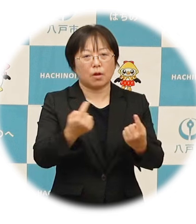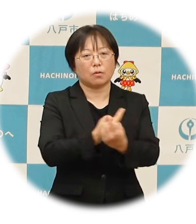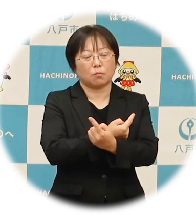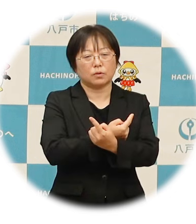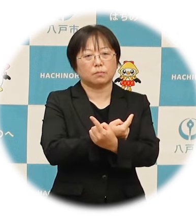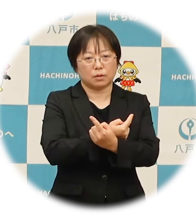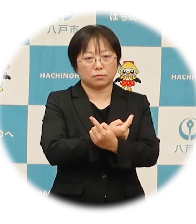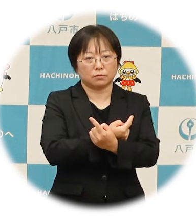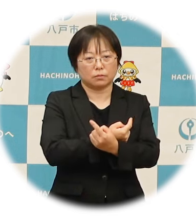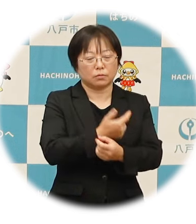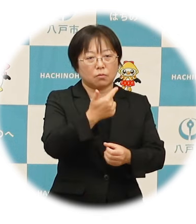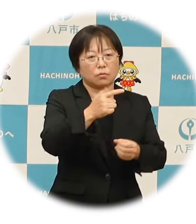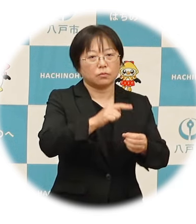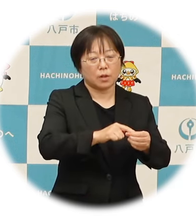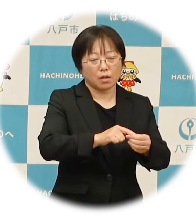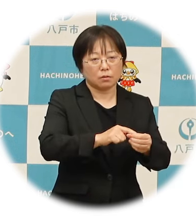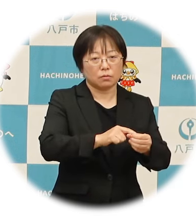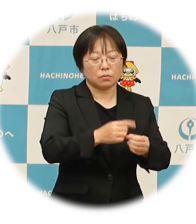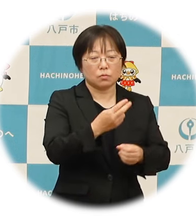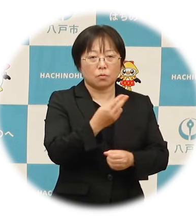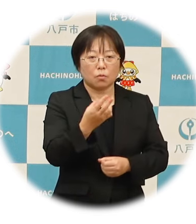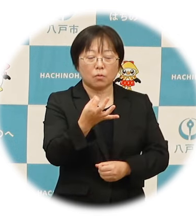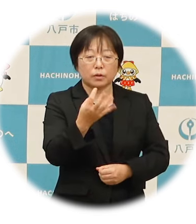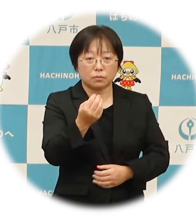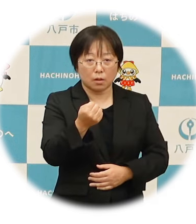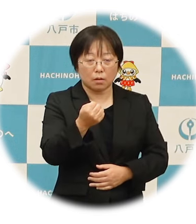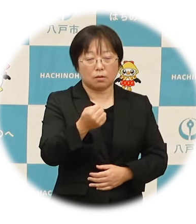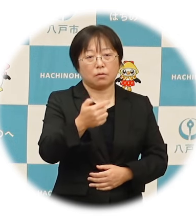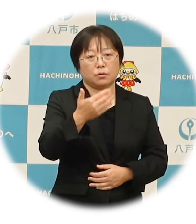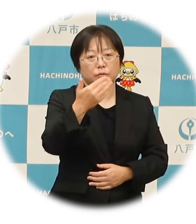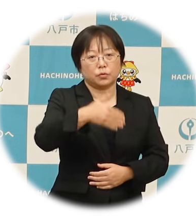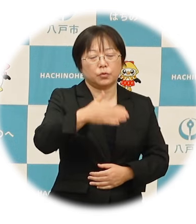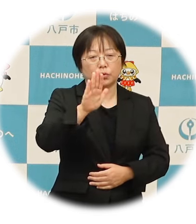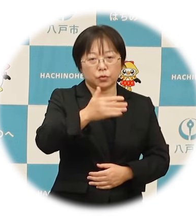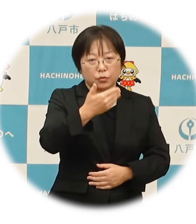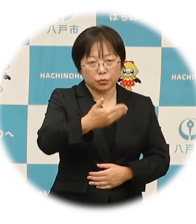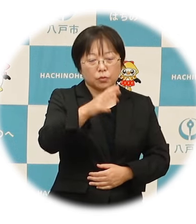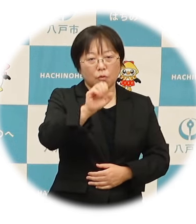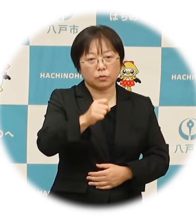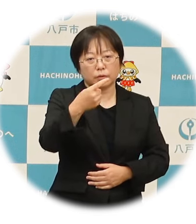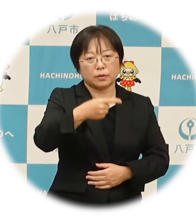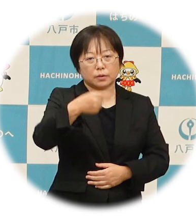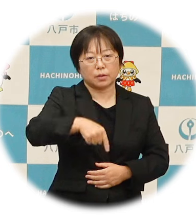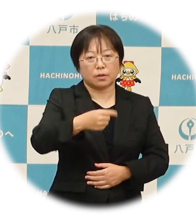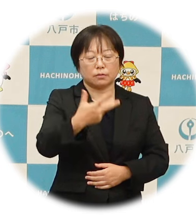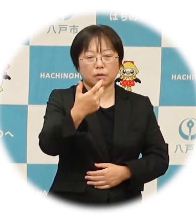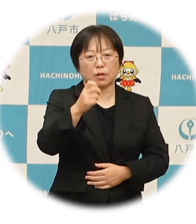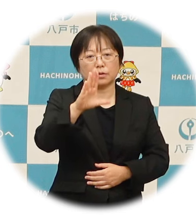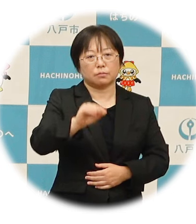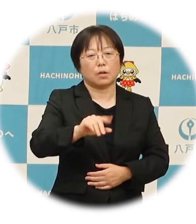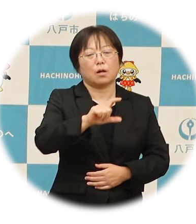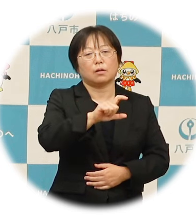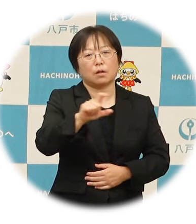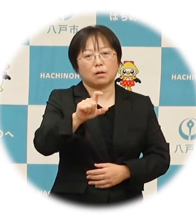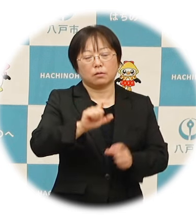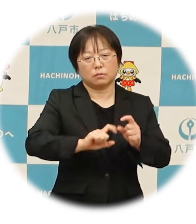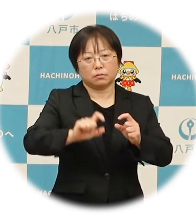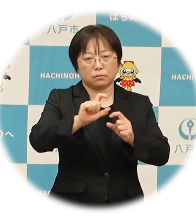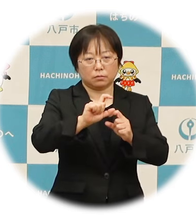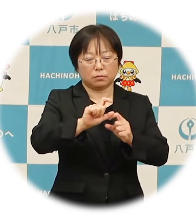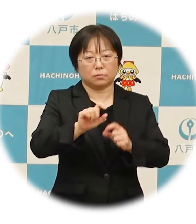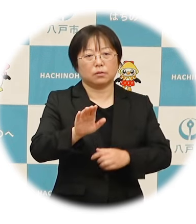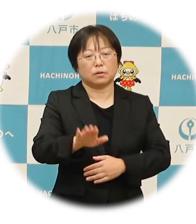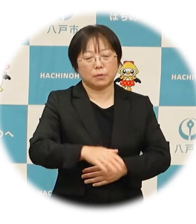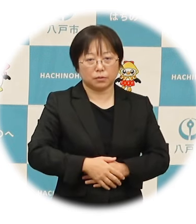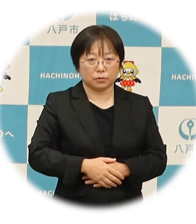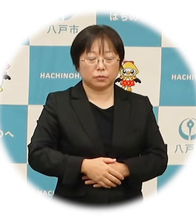ので、令和6年度の補正予算額は9億1170万円を増額するもの